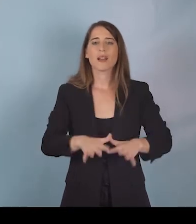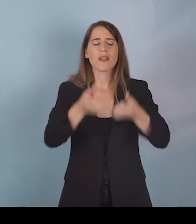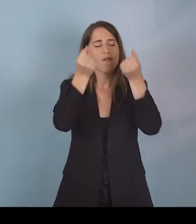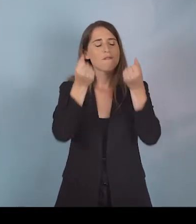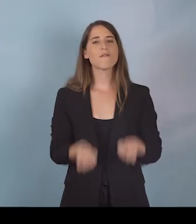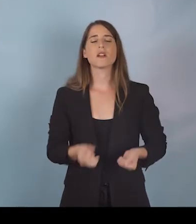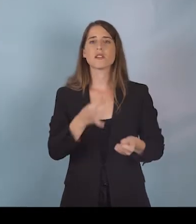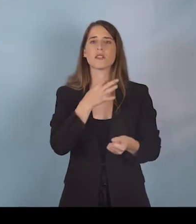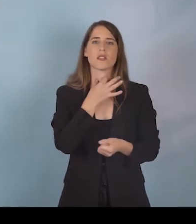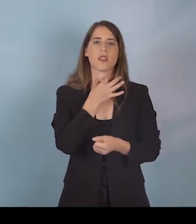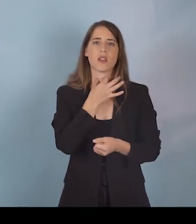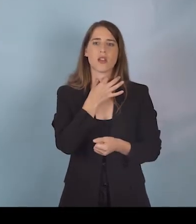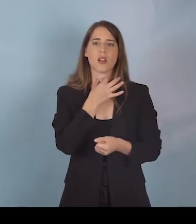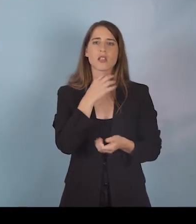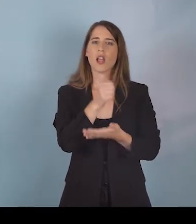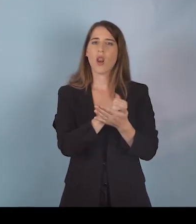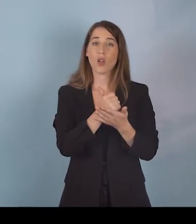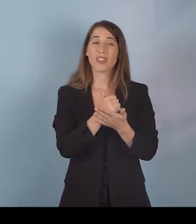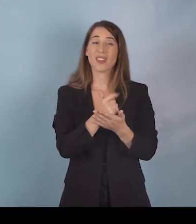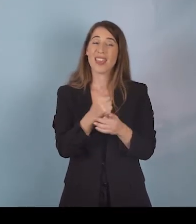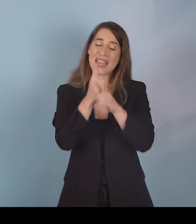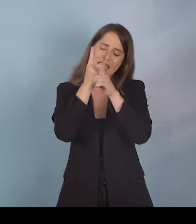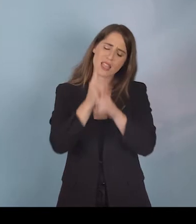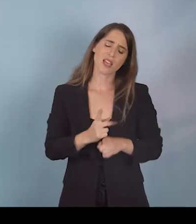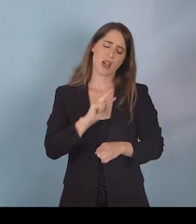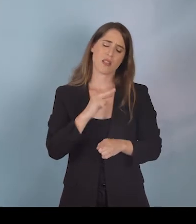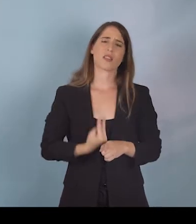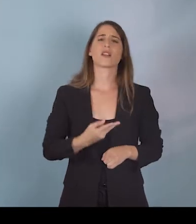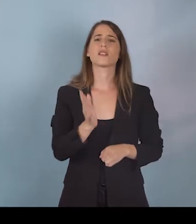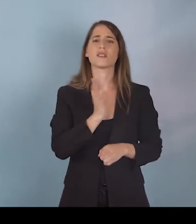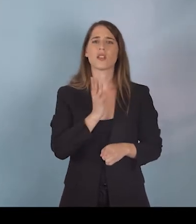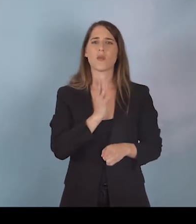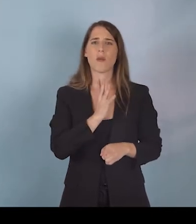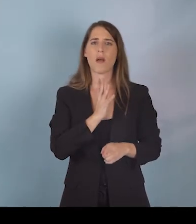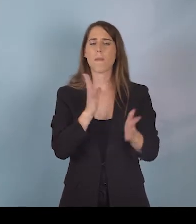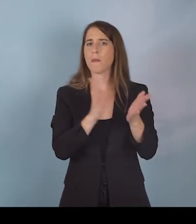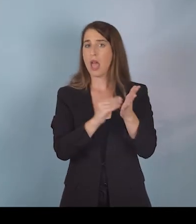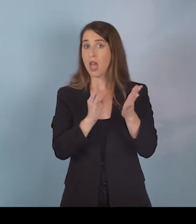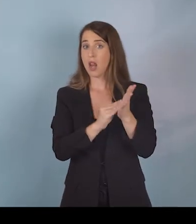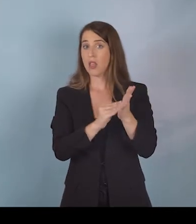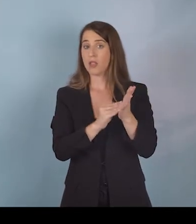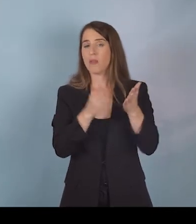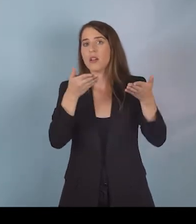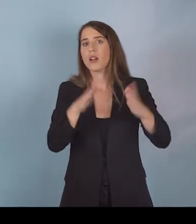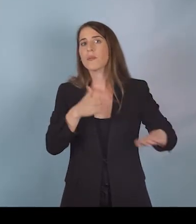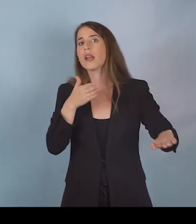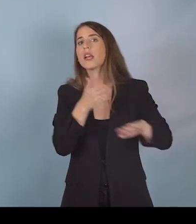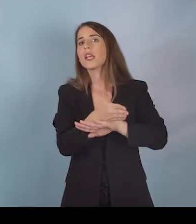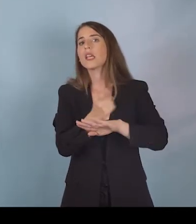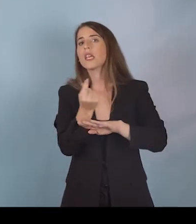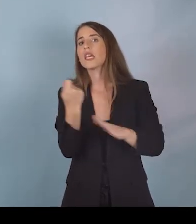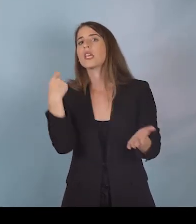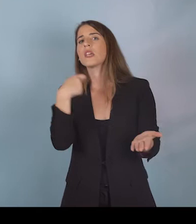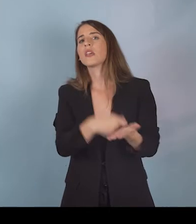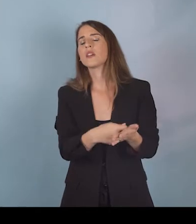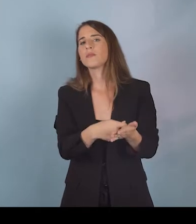των ΛΟΑΤΚΙ και ιδιαίτερα των τρανς ανθρώπων, όπως ήταν η κάλυψη του ενοικίου, η